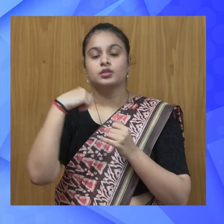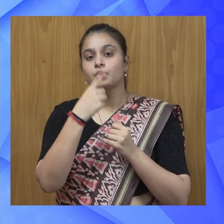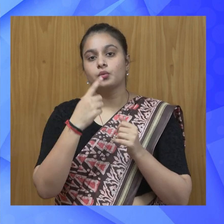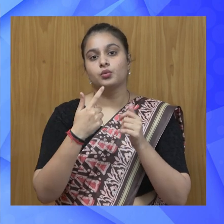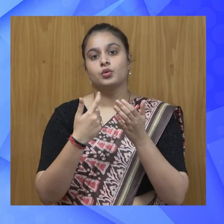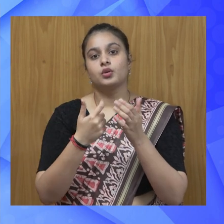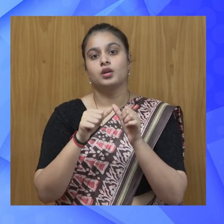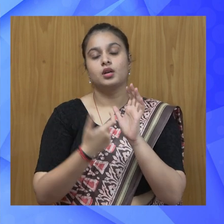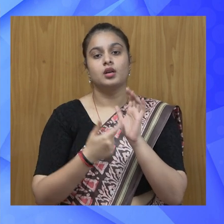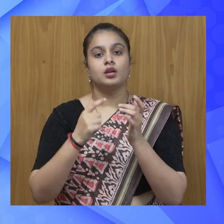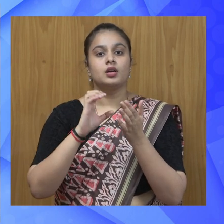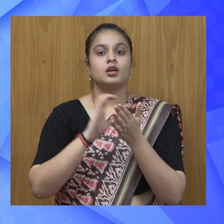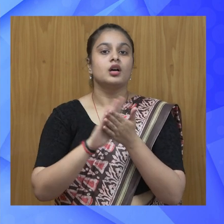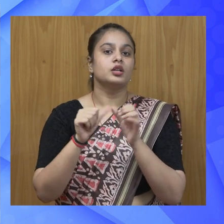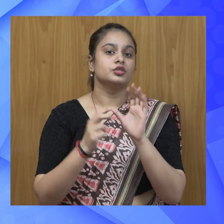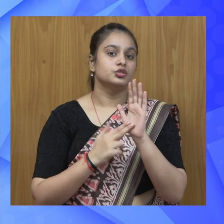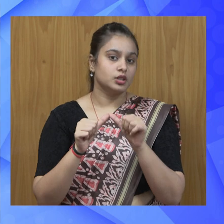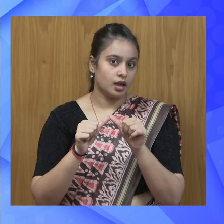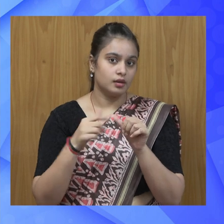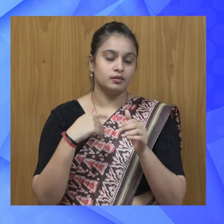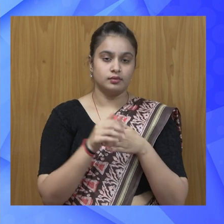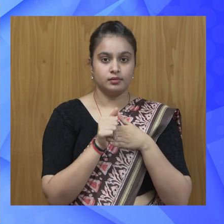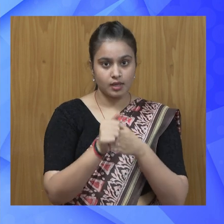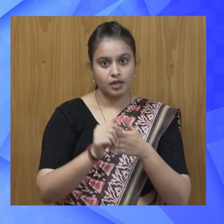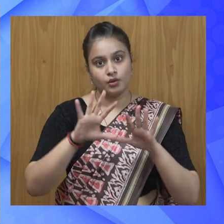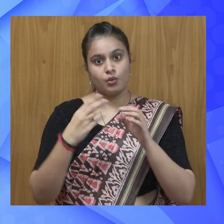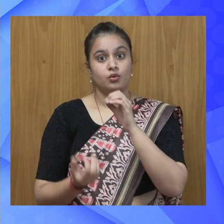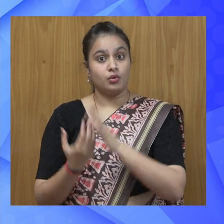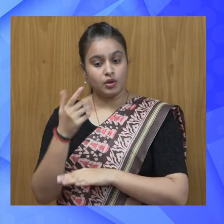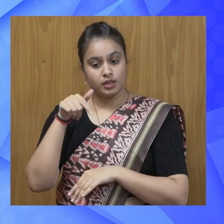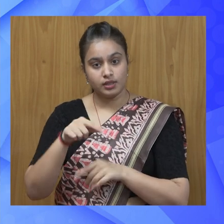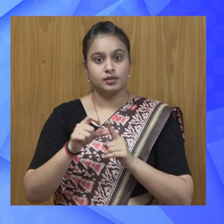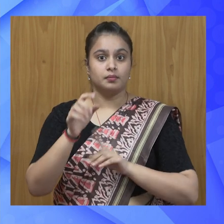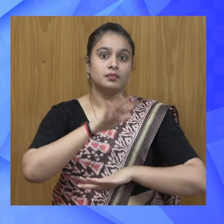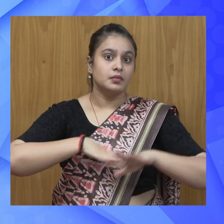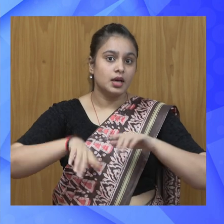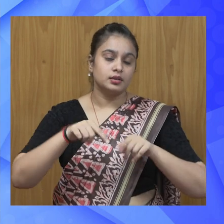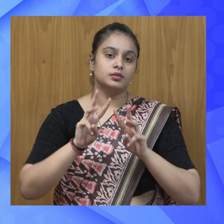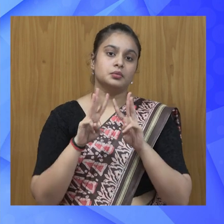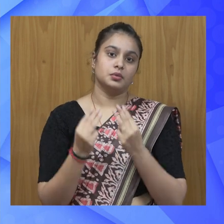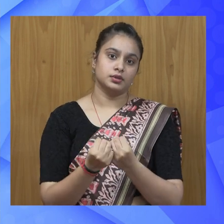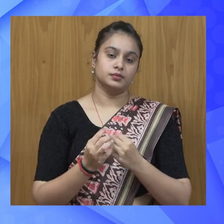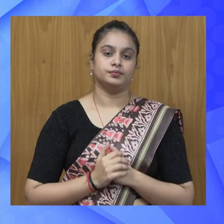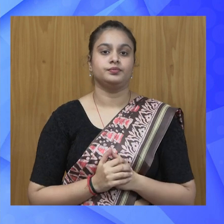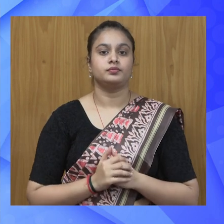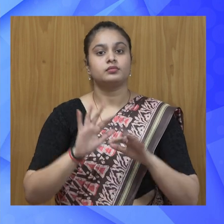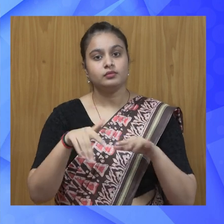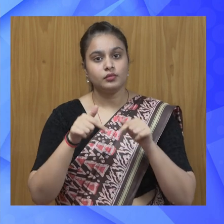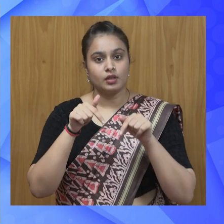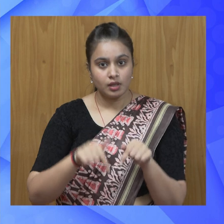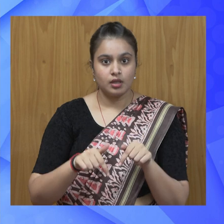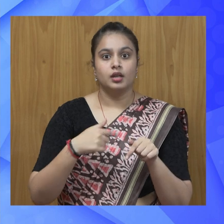श्रीमती अर्चना शर्मा अवस्थी मैम for guiding, organizing and executing the workshop. अंत में मैं आज